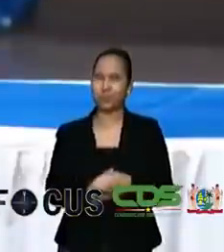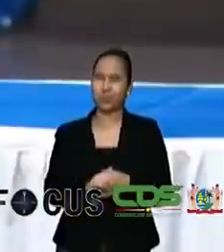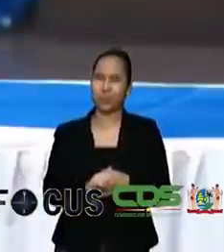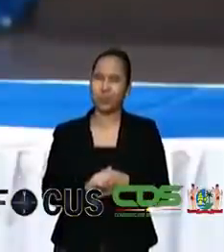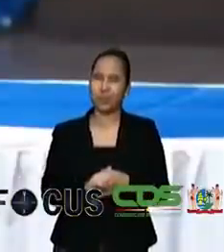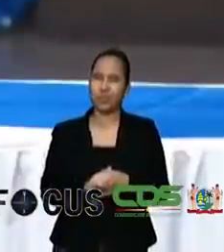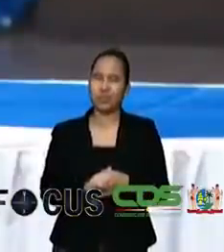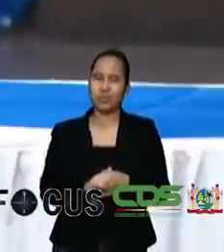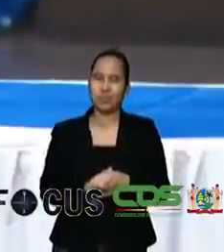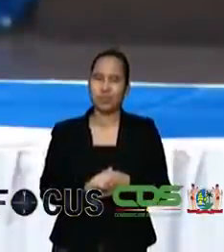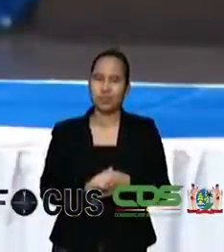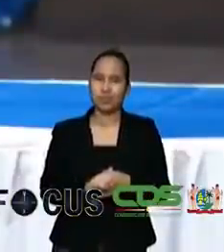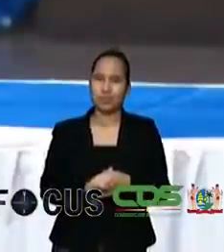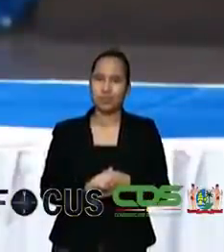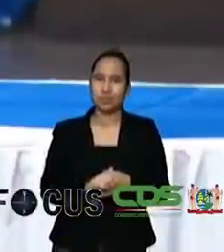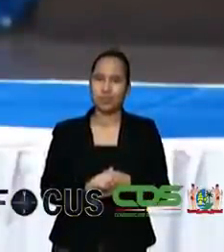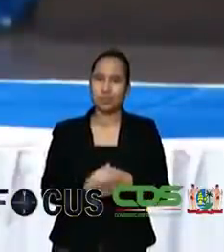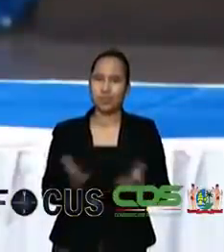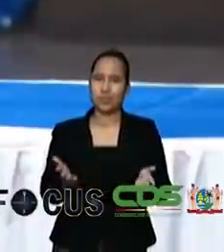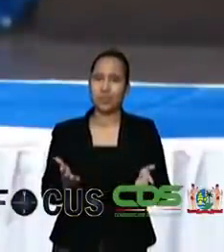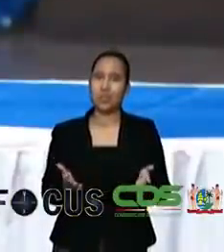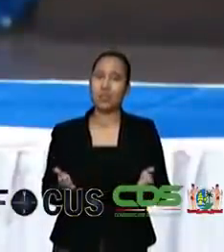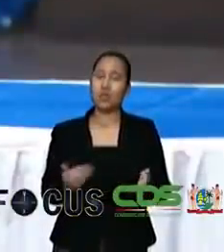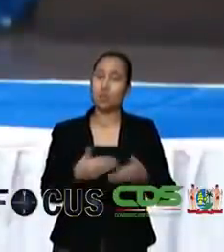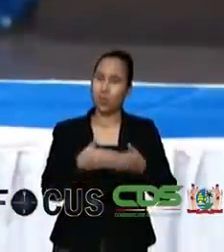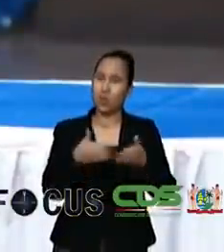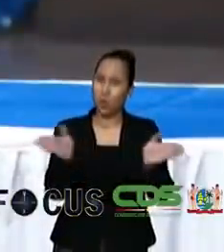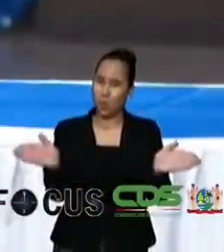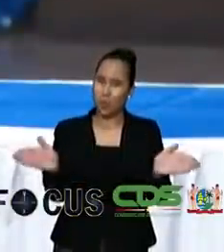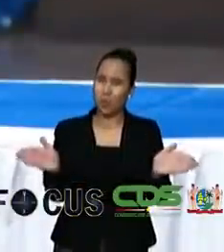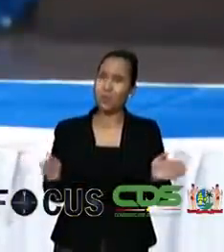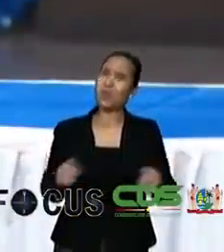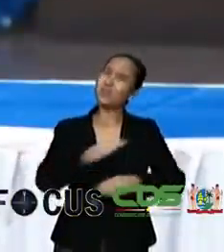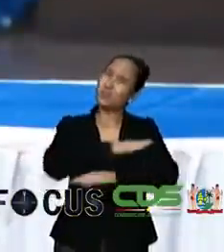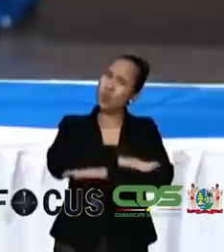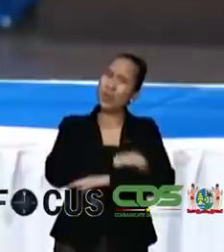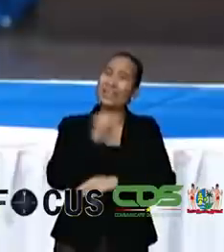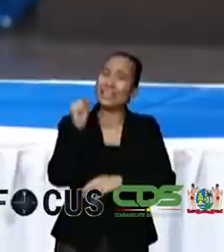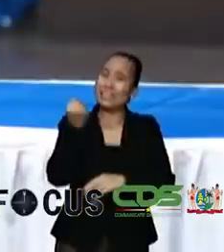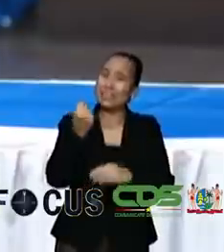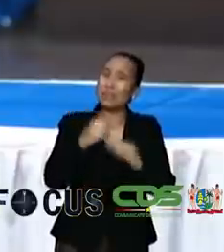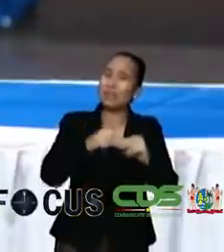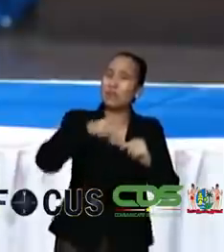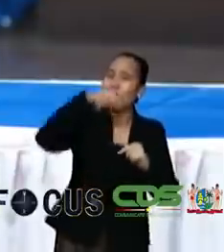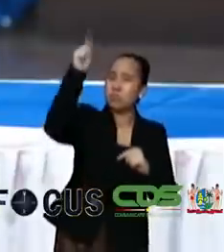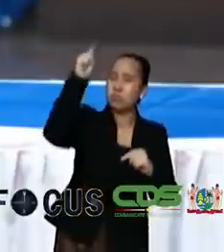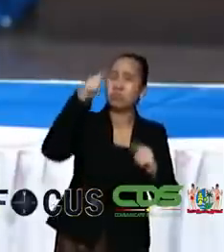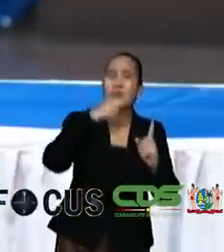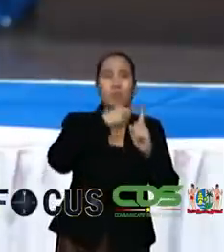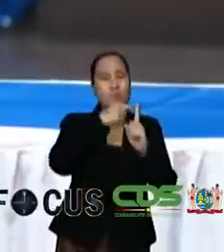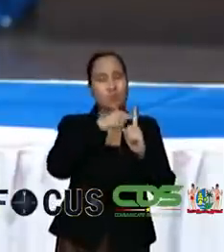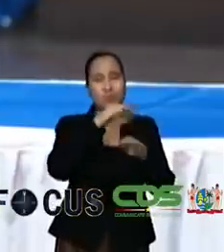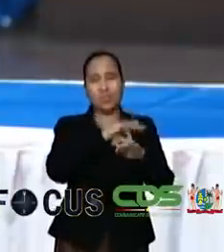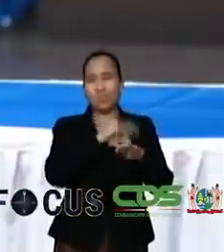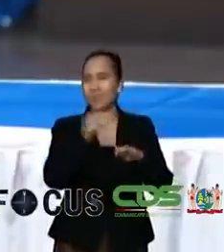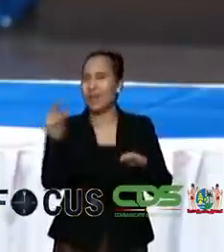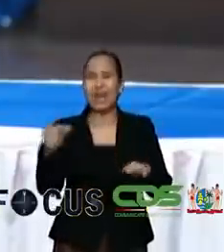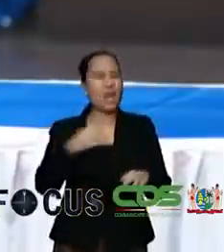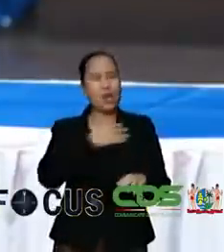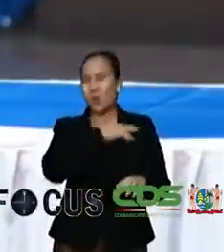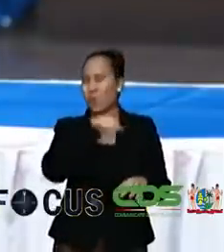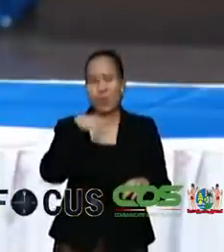scholen wel eens tot een piek kunnen leiden. En dat willen wij dus niet. We leren van hoe dat